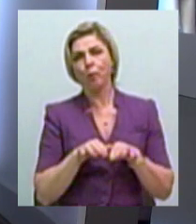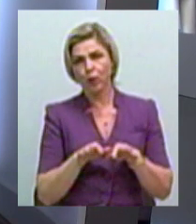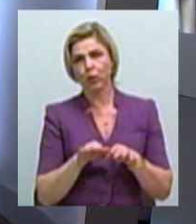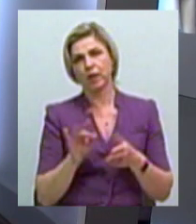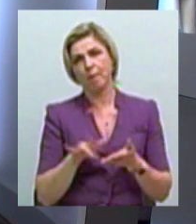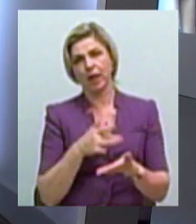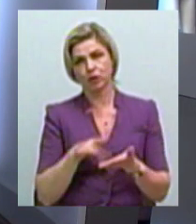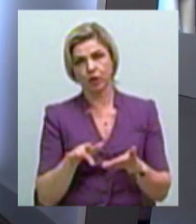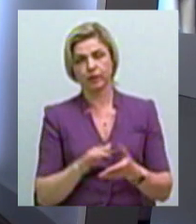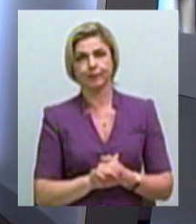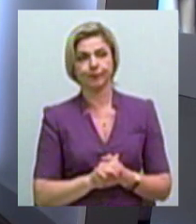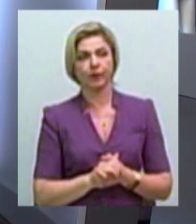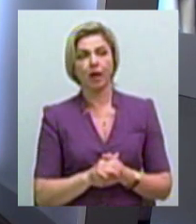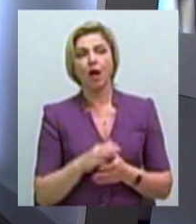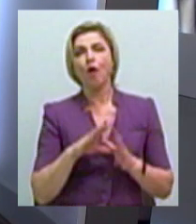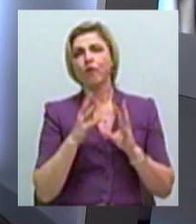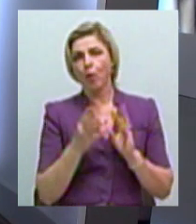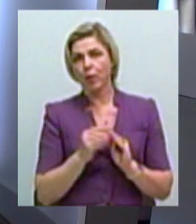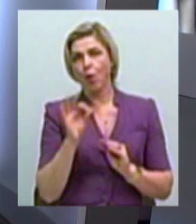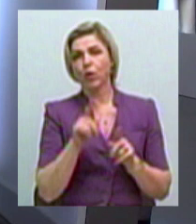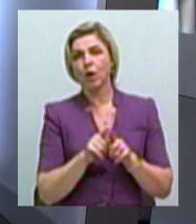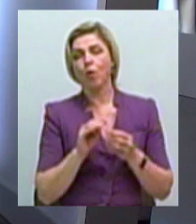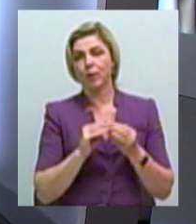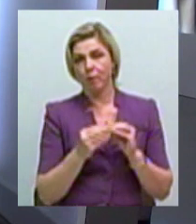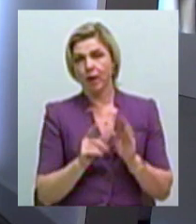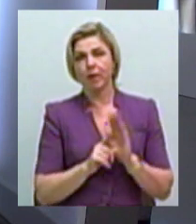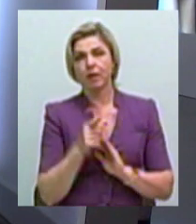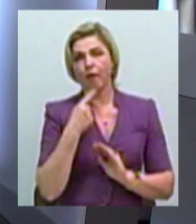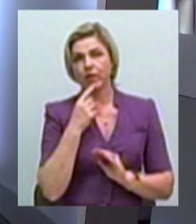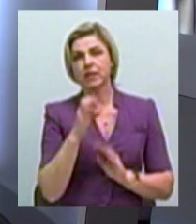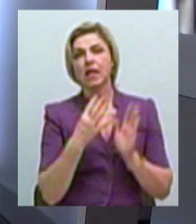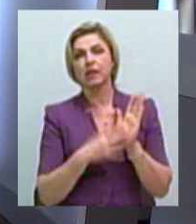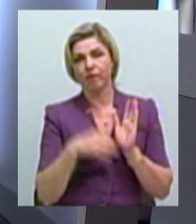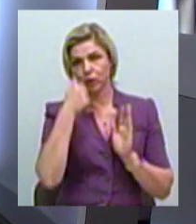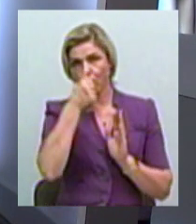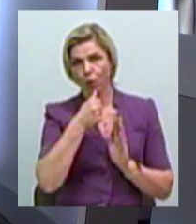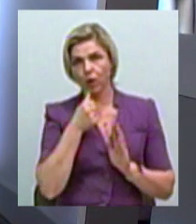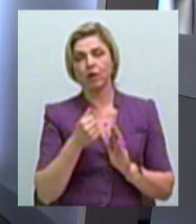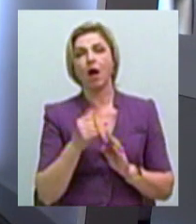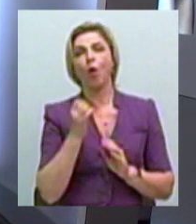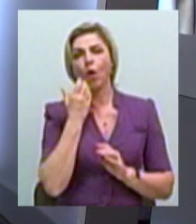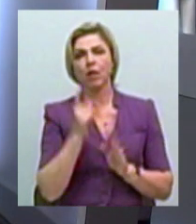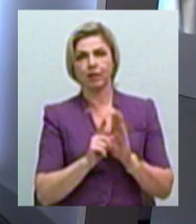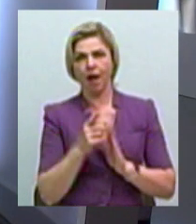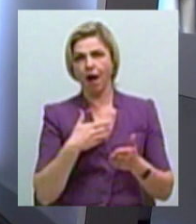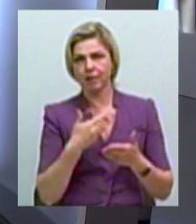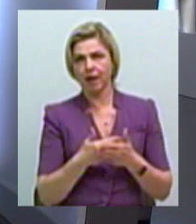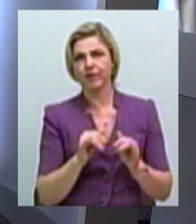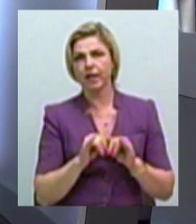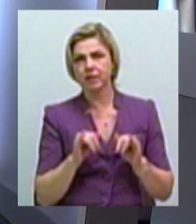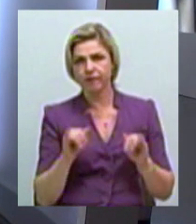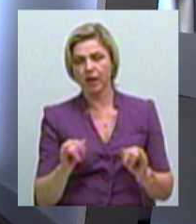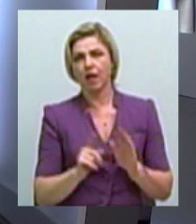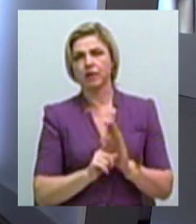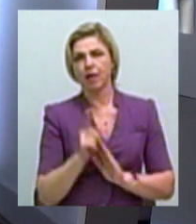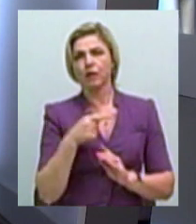дану залежність почали говорити приблизно з 90-х років минулого століття, коли, власне, гаджети активно почали розвиватися, активно